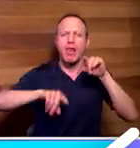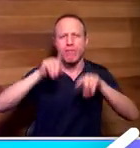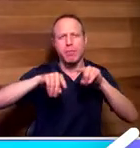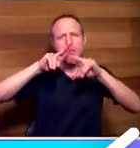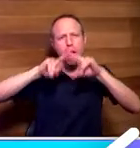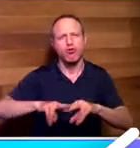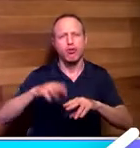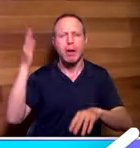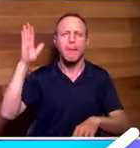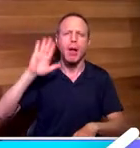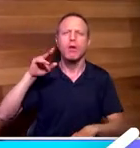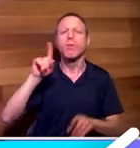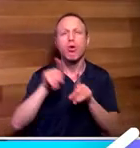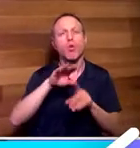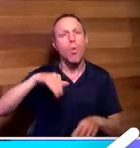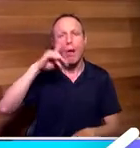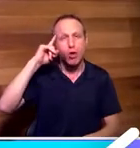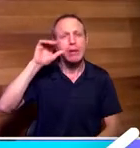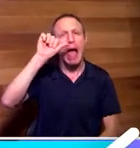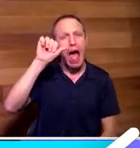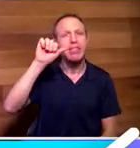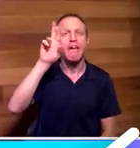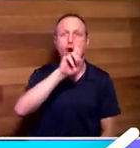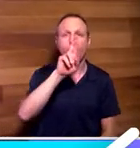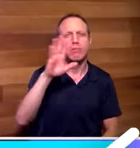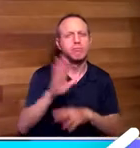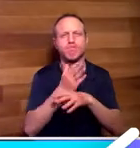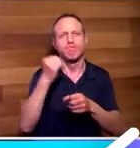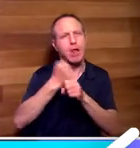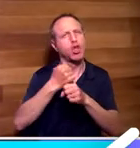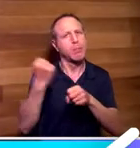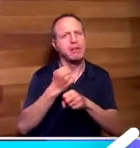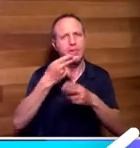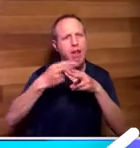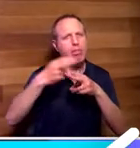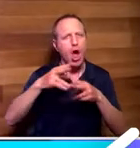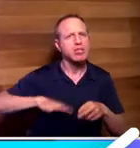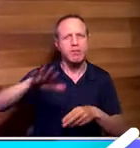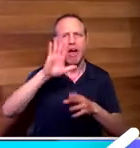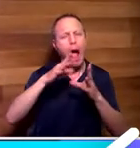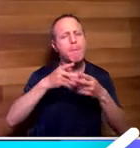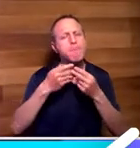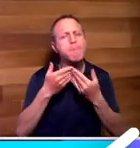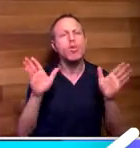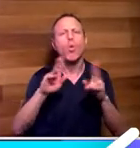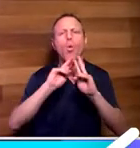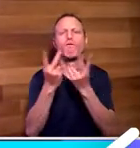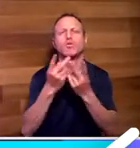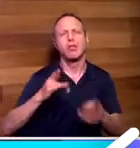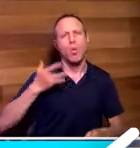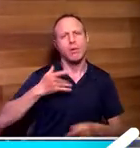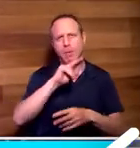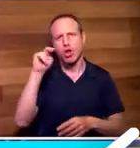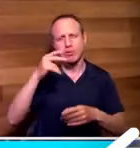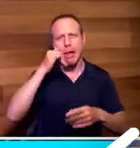כמו שכולנו יודעים, אניה ורועי החליטו לעשות מעשה ולנקות את הסביבה, וגם פתחו קבוצת וואטסאפ בנושא למטיילים.